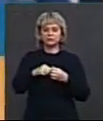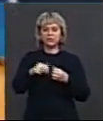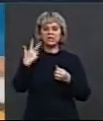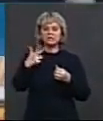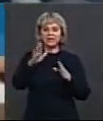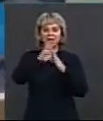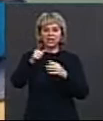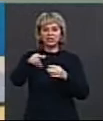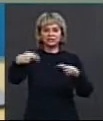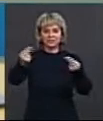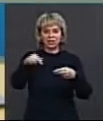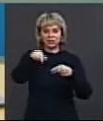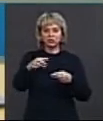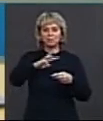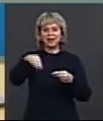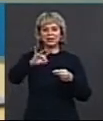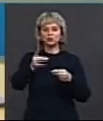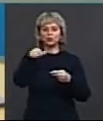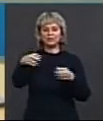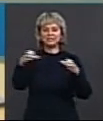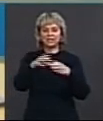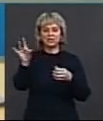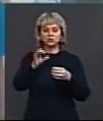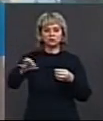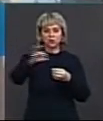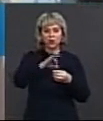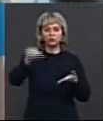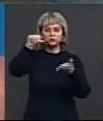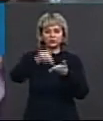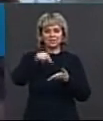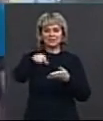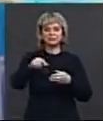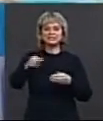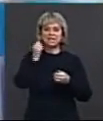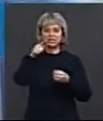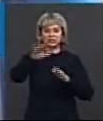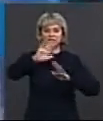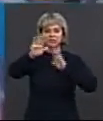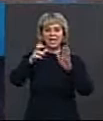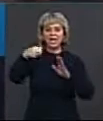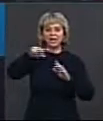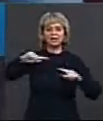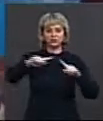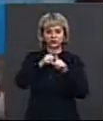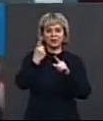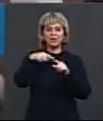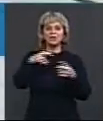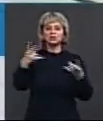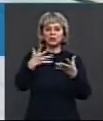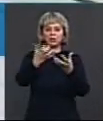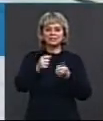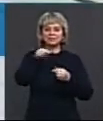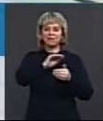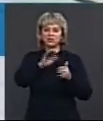Три экологических соглашения на 1 000 000 000 рублей. Делегация Ростовской области участвует в столичной выставке «Экотех». Необходимо принятие